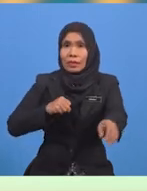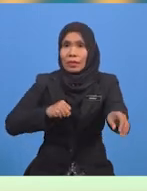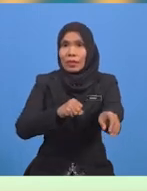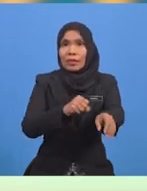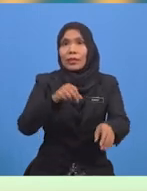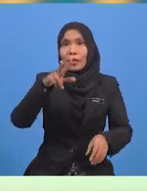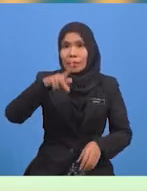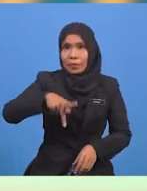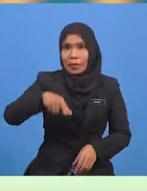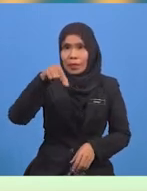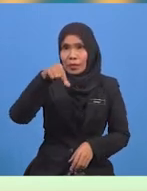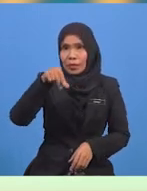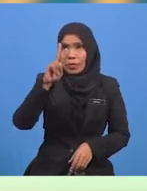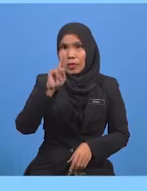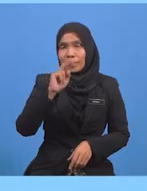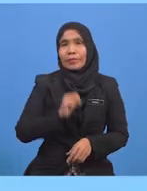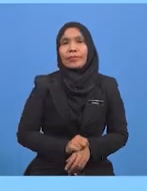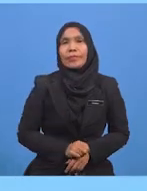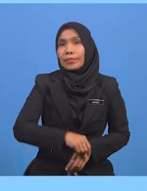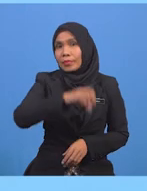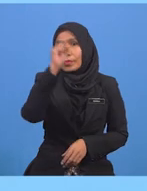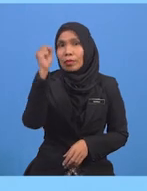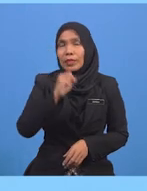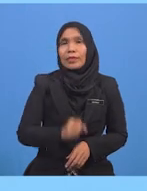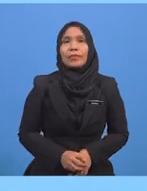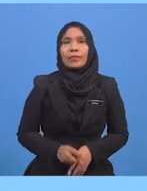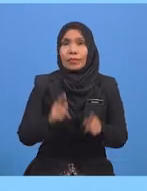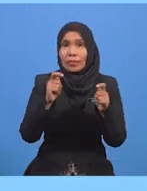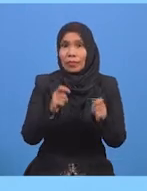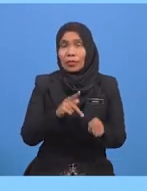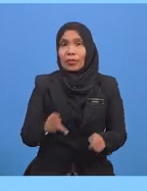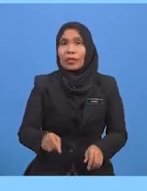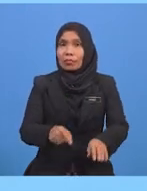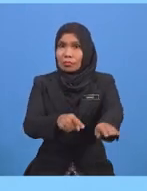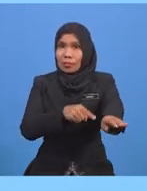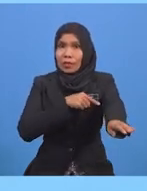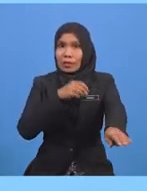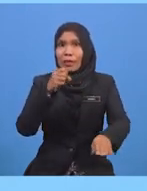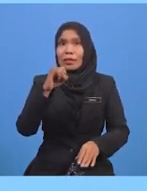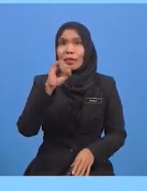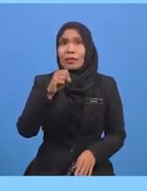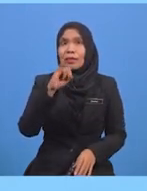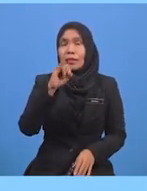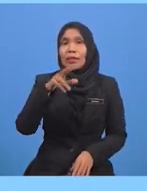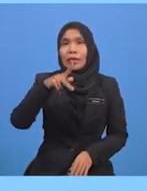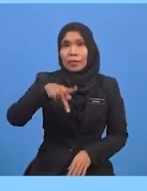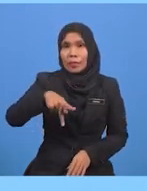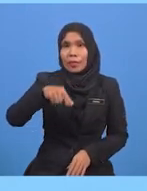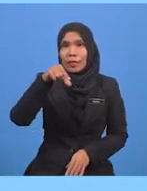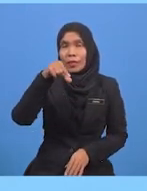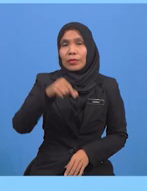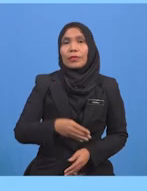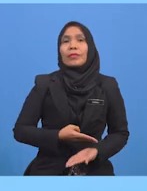PQR. Soalannya, tentukan panjang sisi PQ